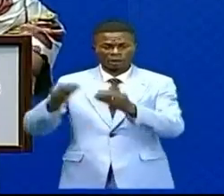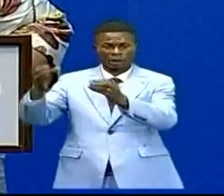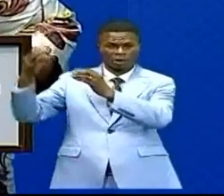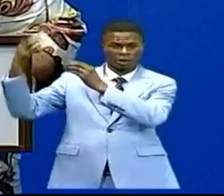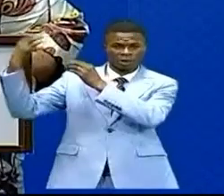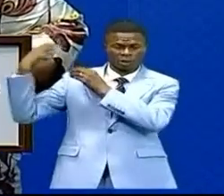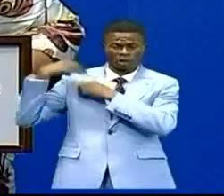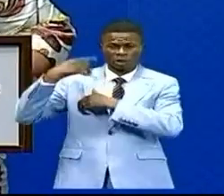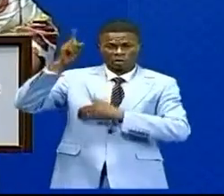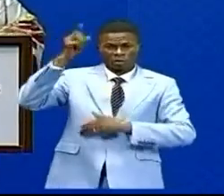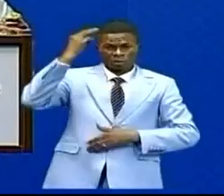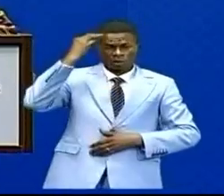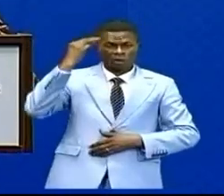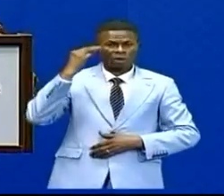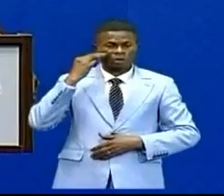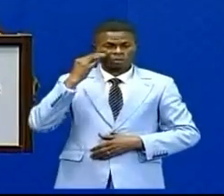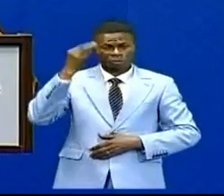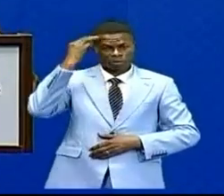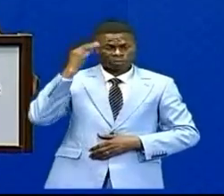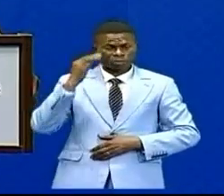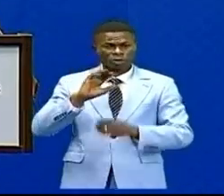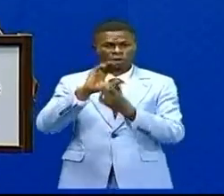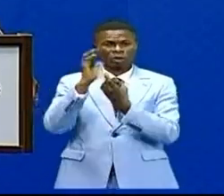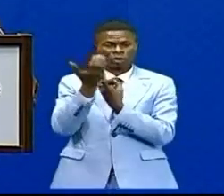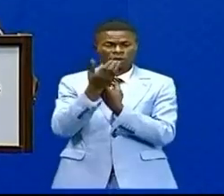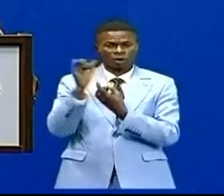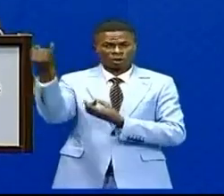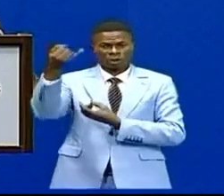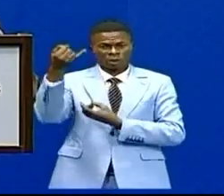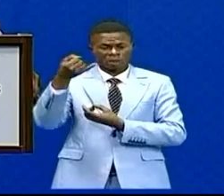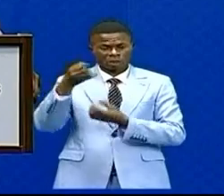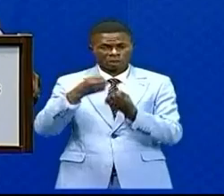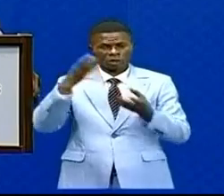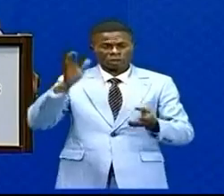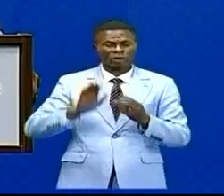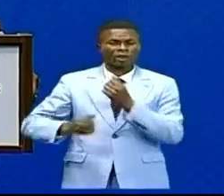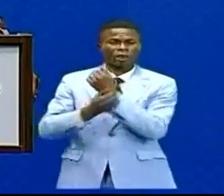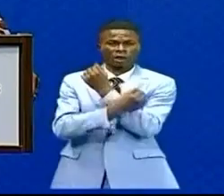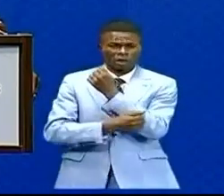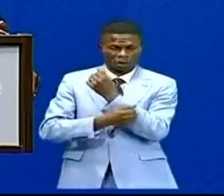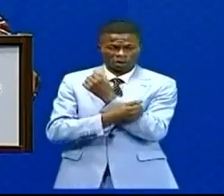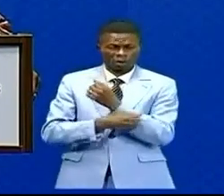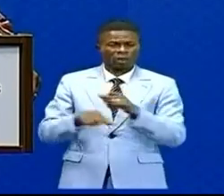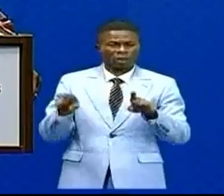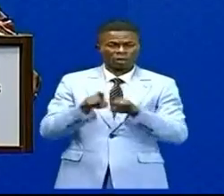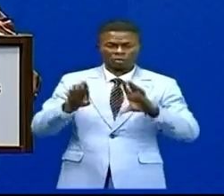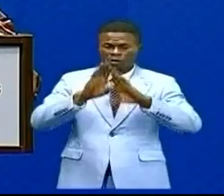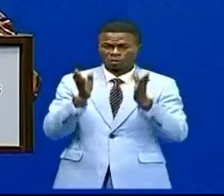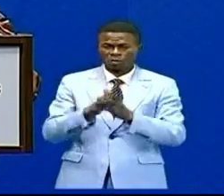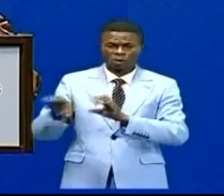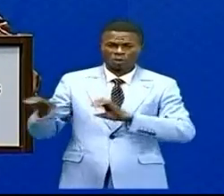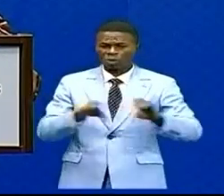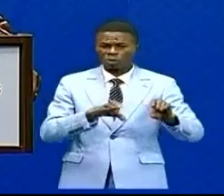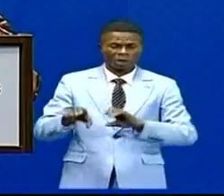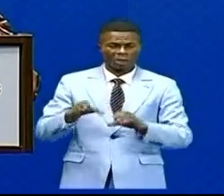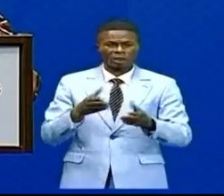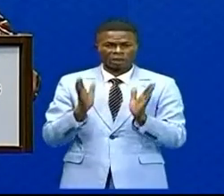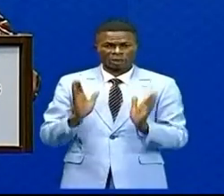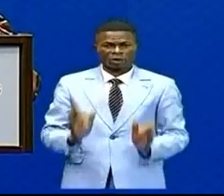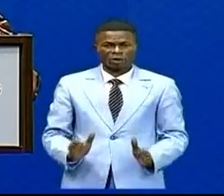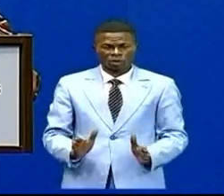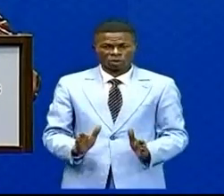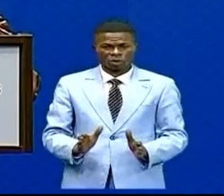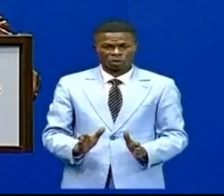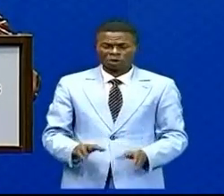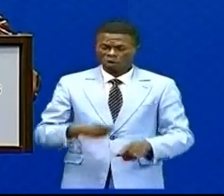ministre, le ministre de la Culture, Arts et Patrimoine, de même que tous les acteurs concernés, à mettre